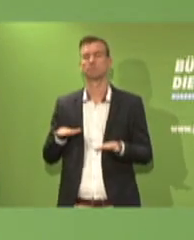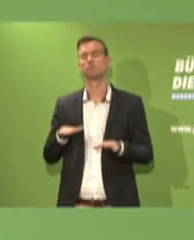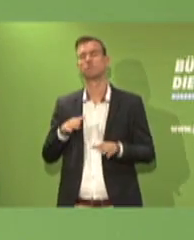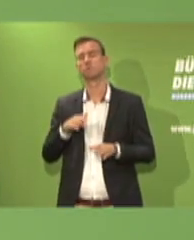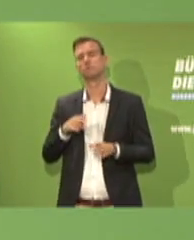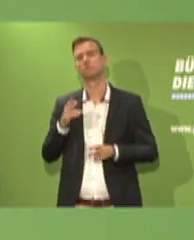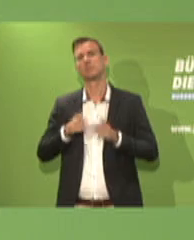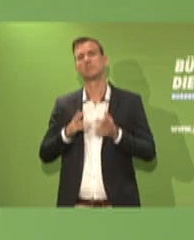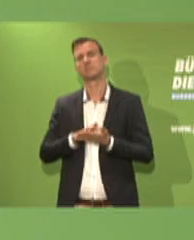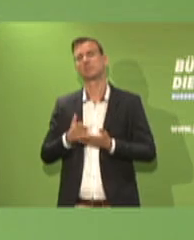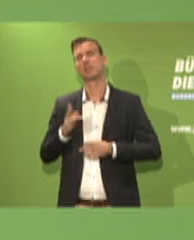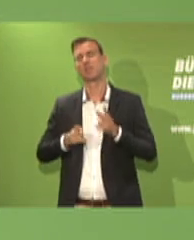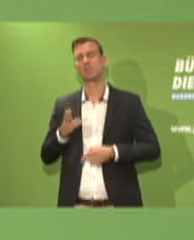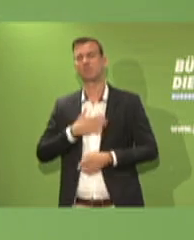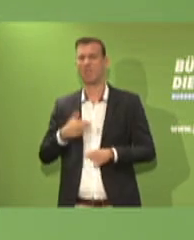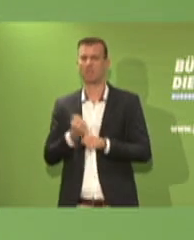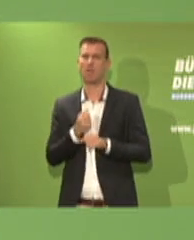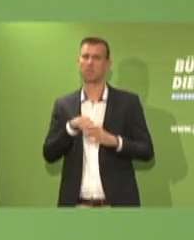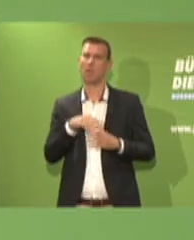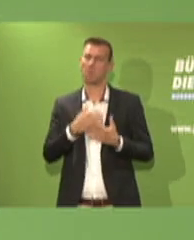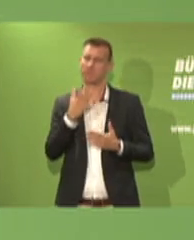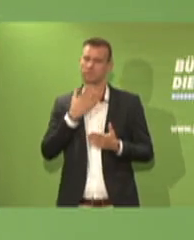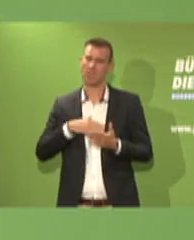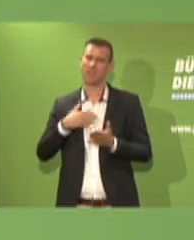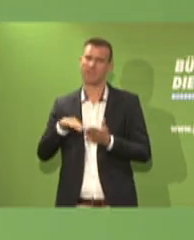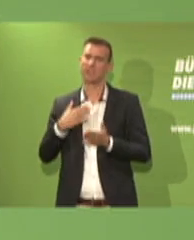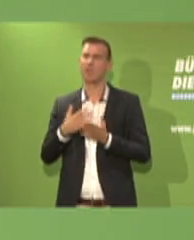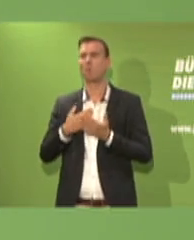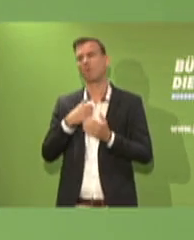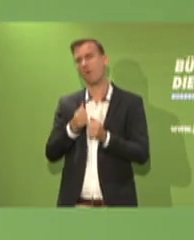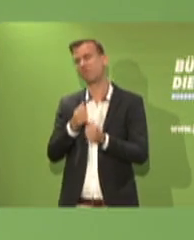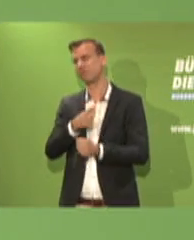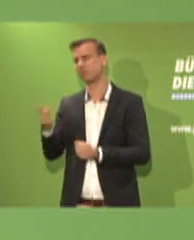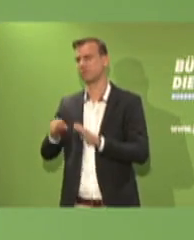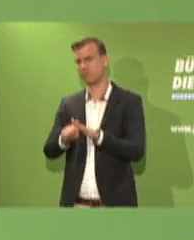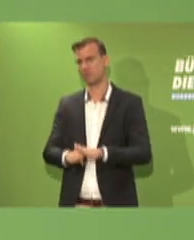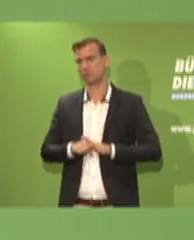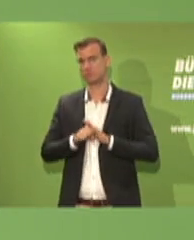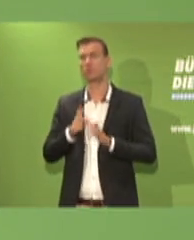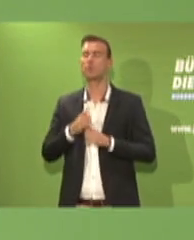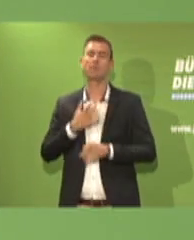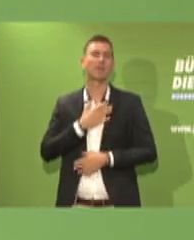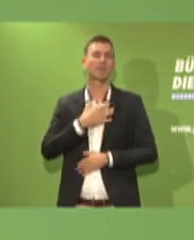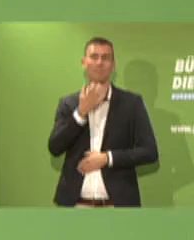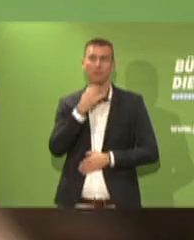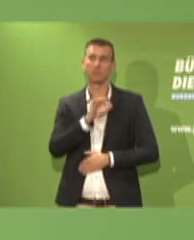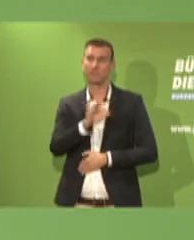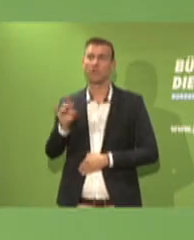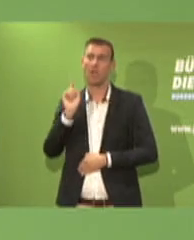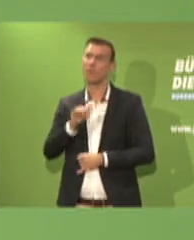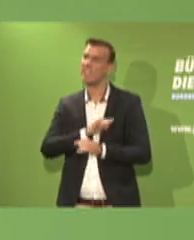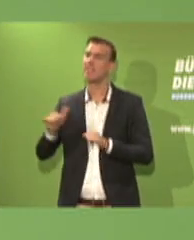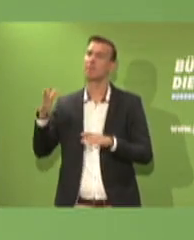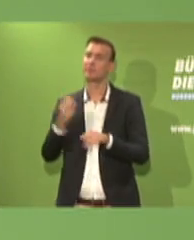ich meine Arbeit dort auch fortsetzen, werbe um eure Unterstützung. Auf der anderen Seite hoffe ich und wünsche ich euch, dass ihr es immer schafft,